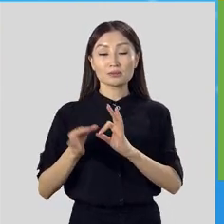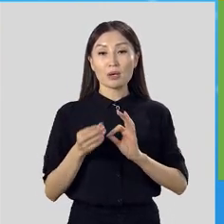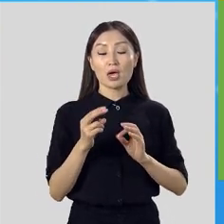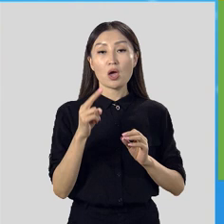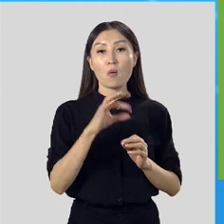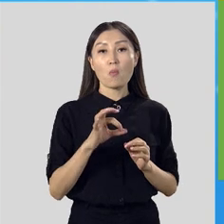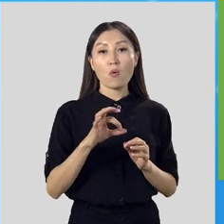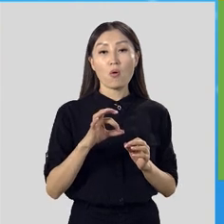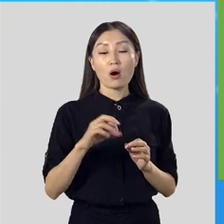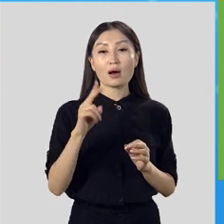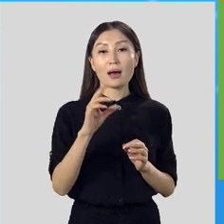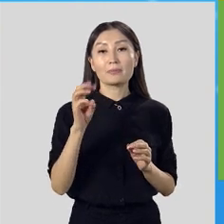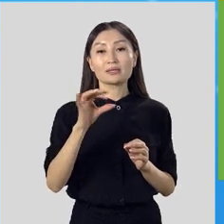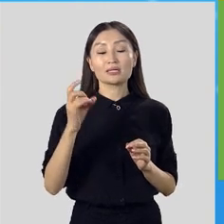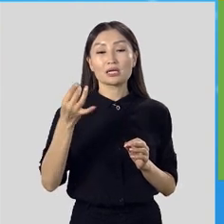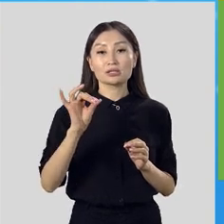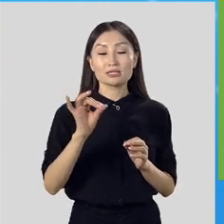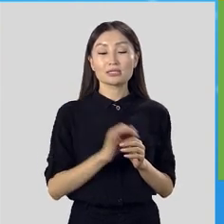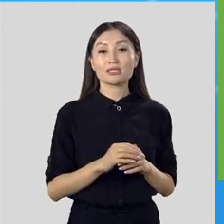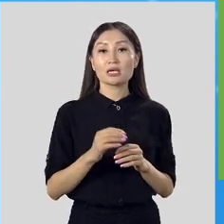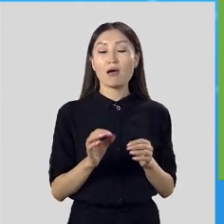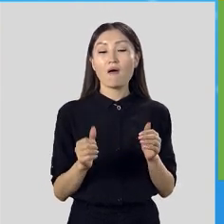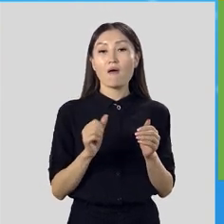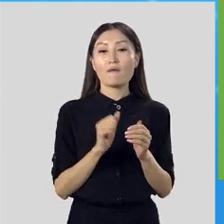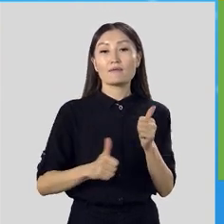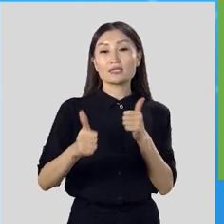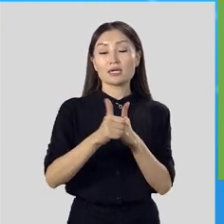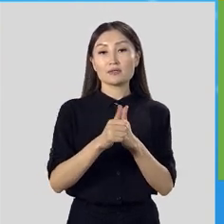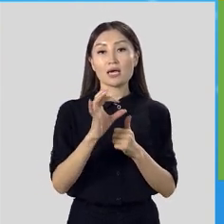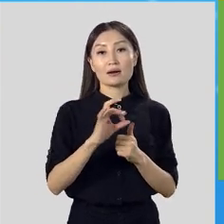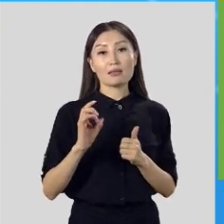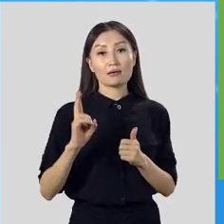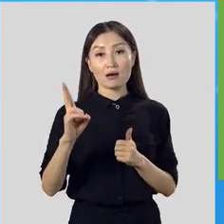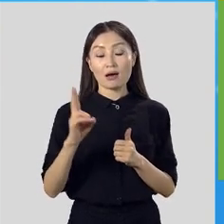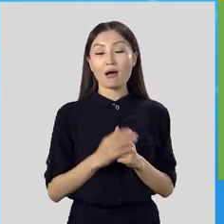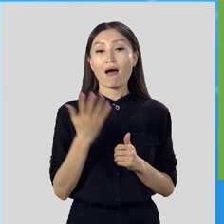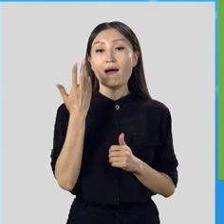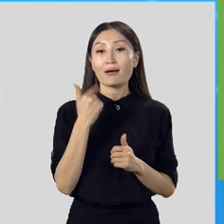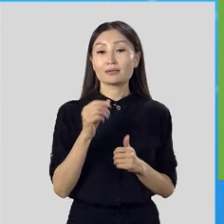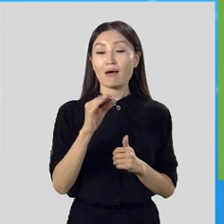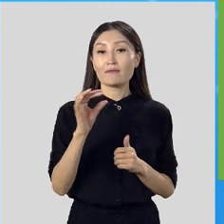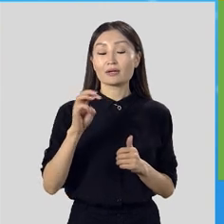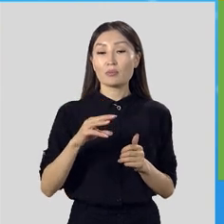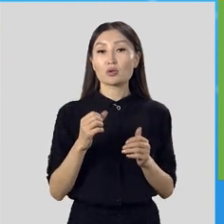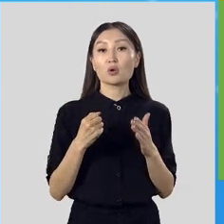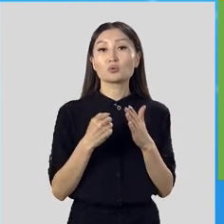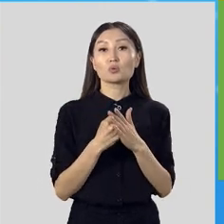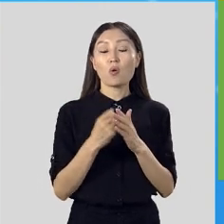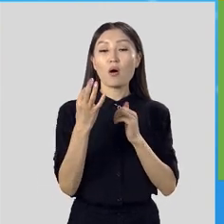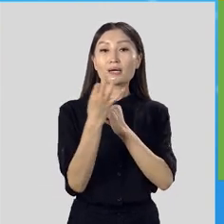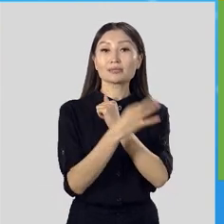принципу комплементарности выстраиваются нуклеотиды РНК. Когда фермент достигает